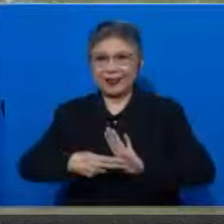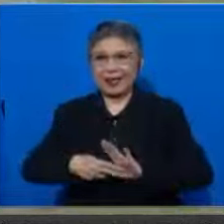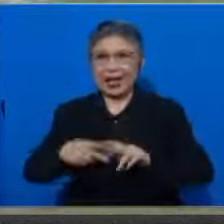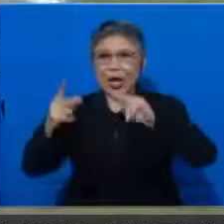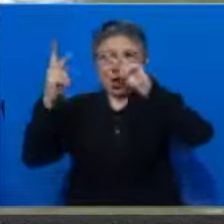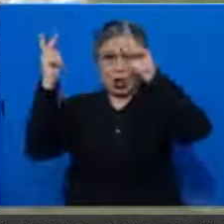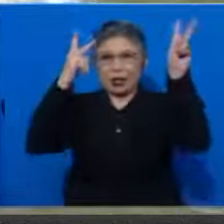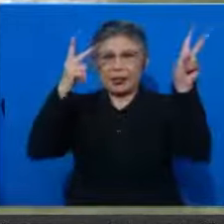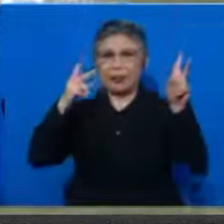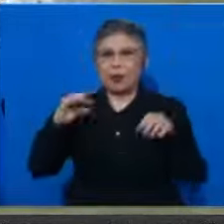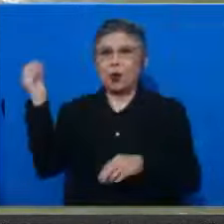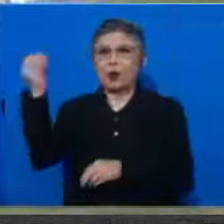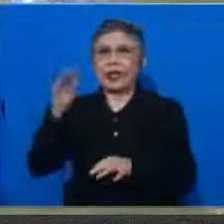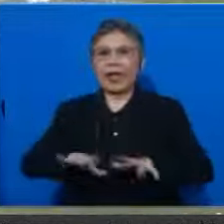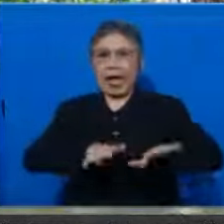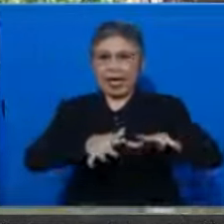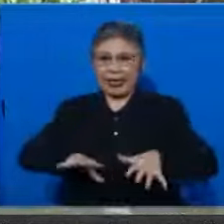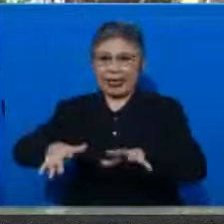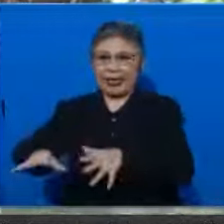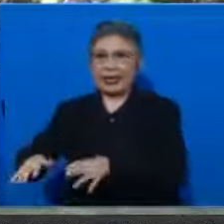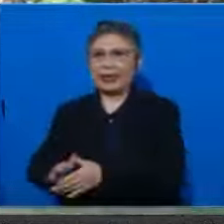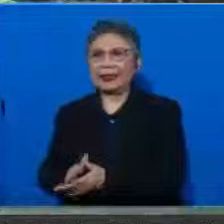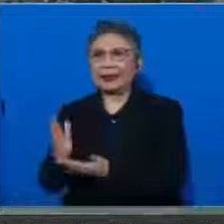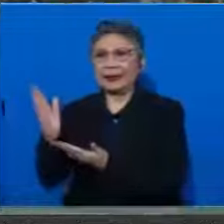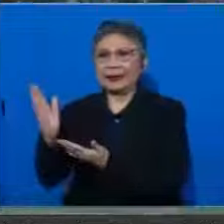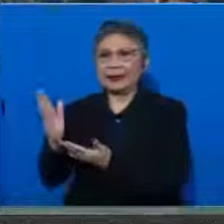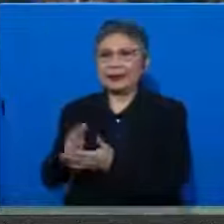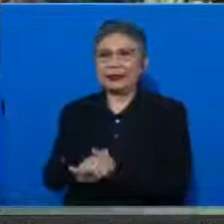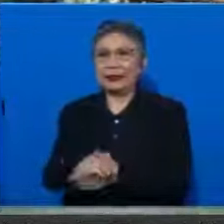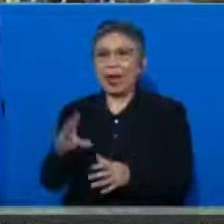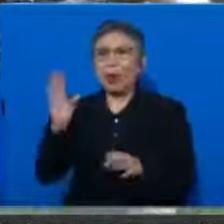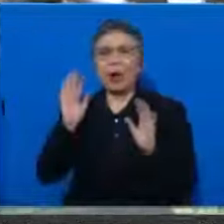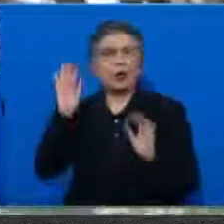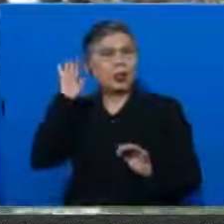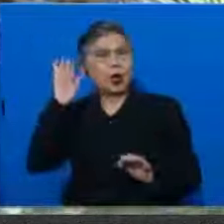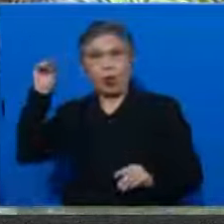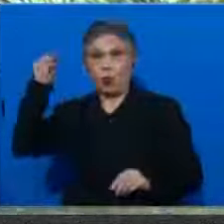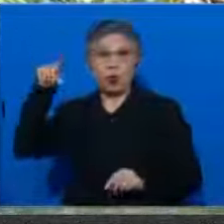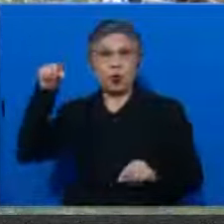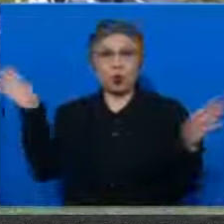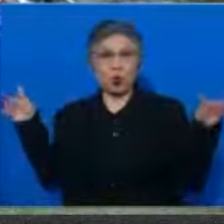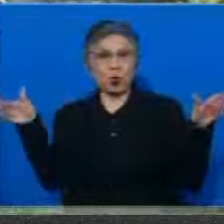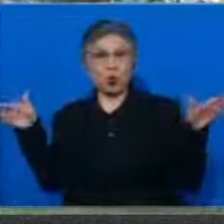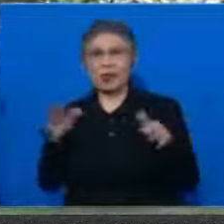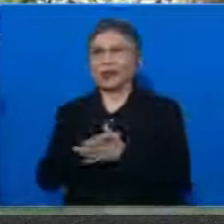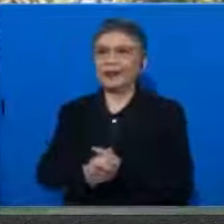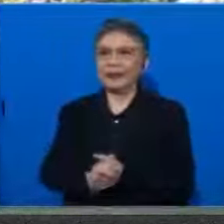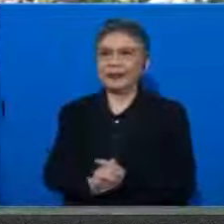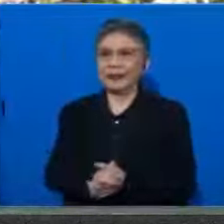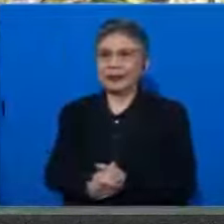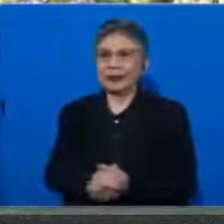konsep wisata air dengan udara yang segar dan ditemani kicau burung. Cocok bagi Anda yang